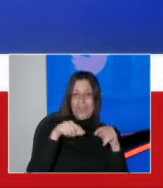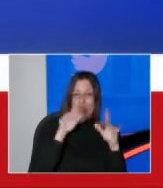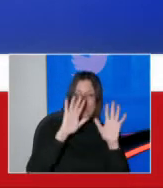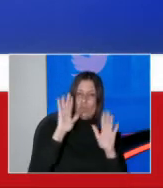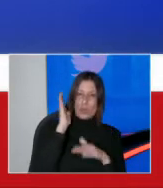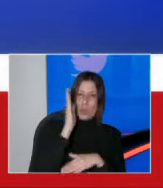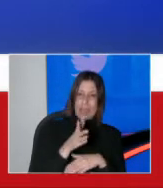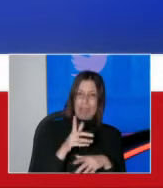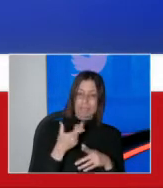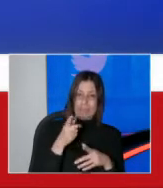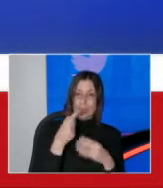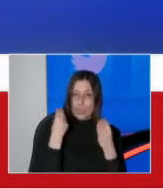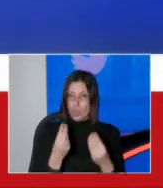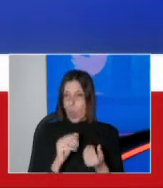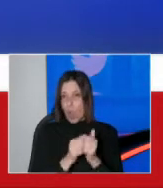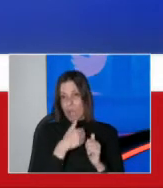חי, אתה חושב שזה טוב או רע?